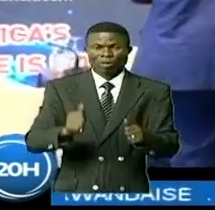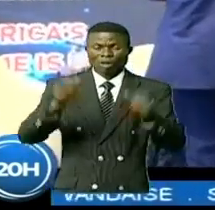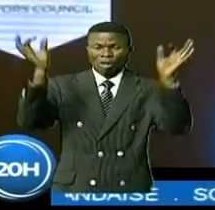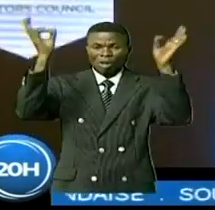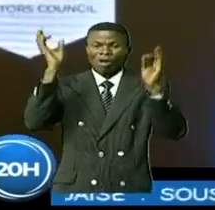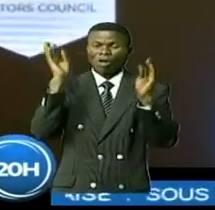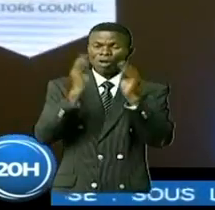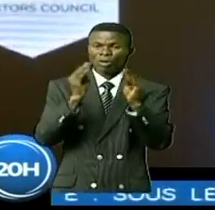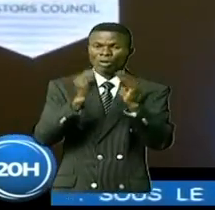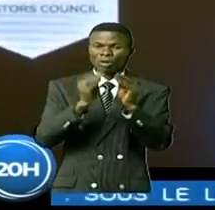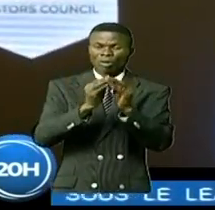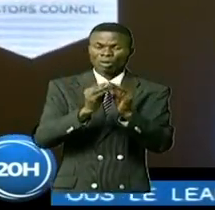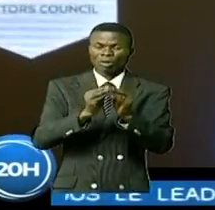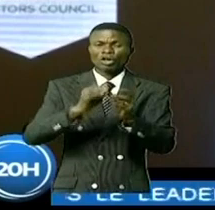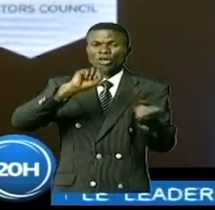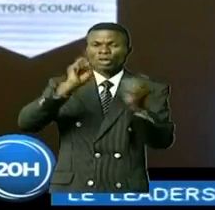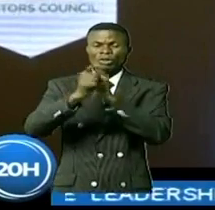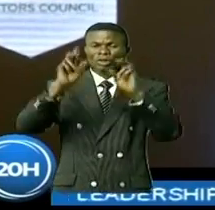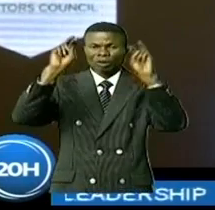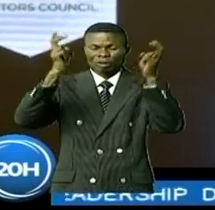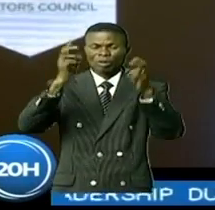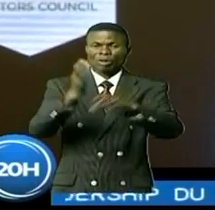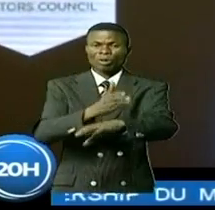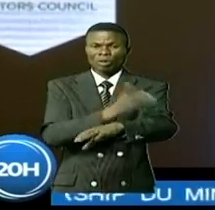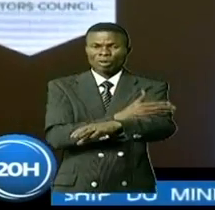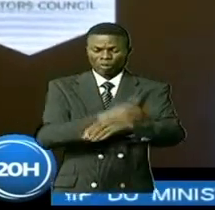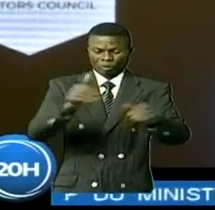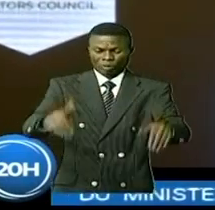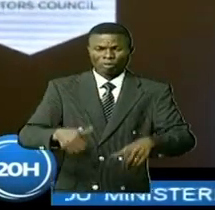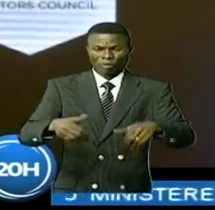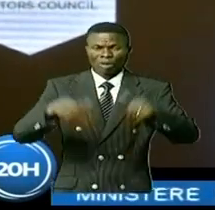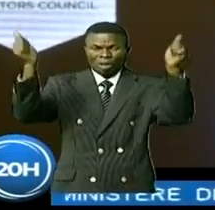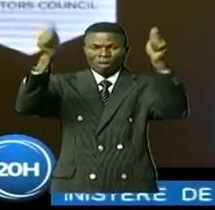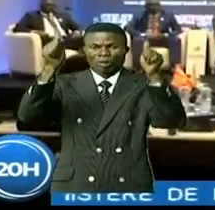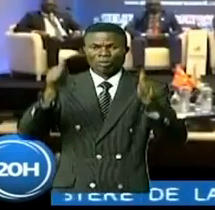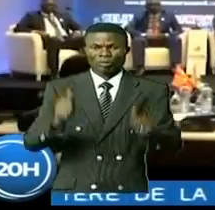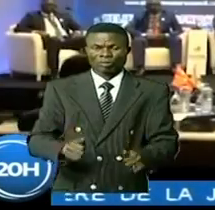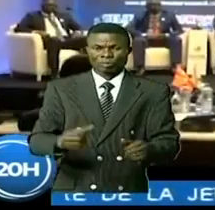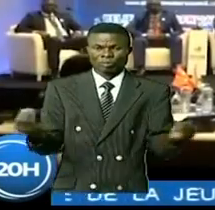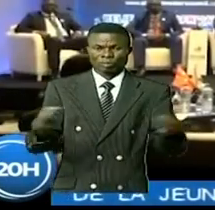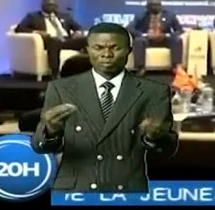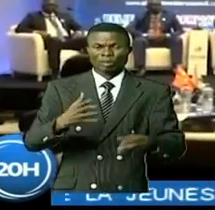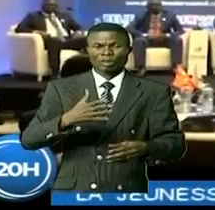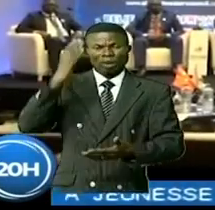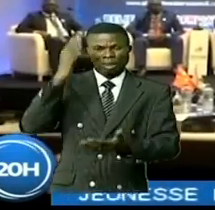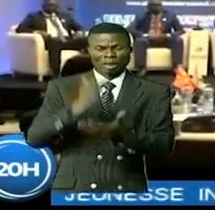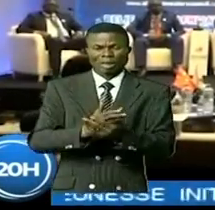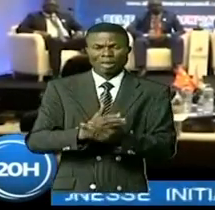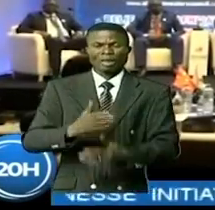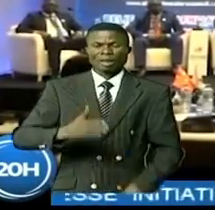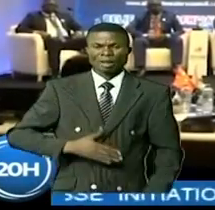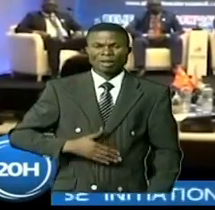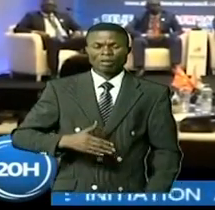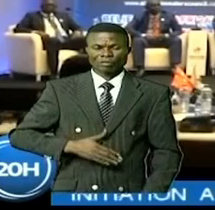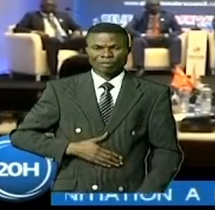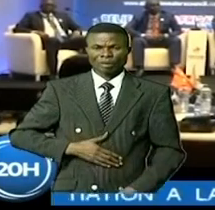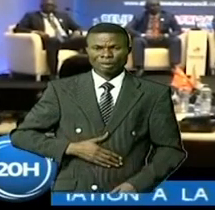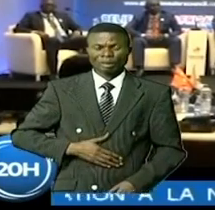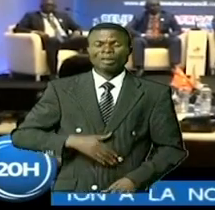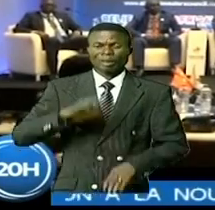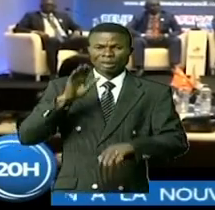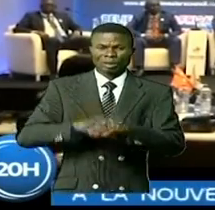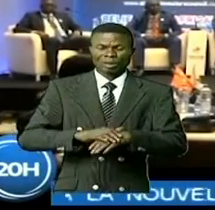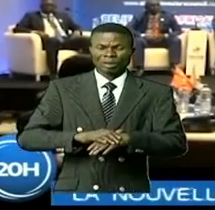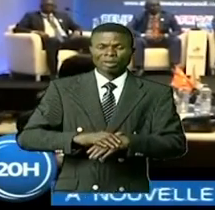la modernisation et l'accroissement de l'agriculture africaine afin de vaincre l'insécurité alimentaire qui guette